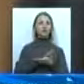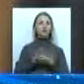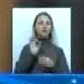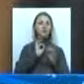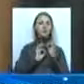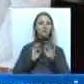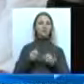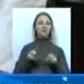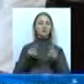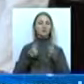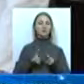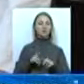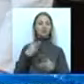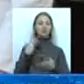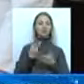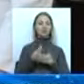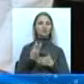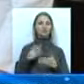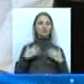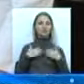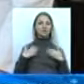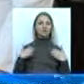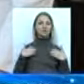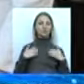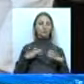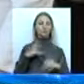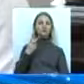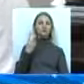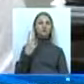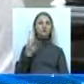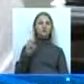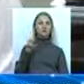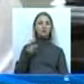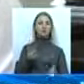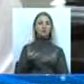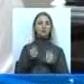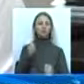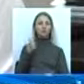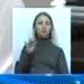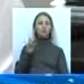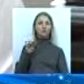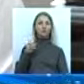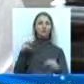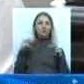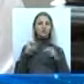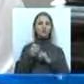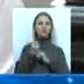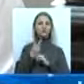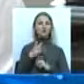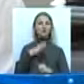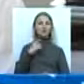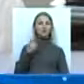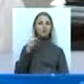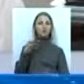патентке авторлық куәлік алып, 12 препаратты мемлекет тіркеуден өткізген. Біздің жалпы мәселелеріміз, істеп жатқан